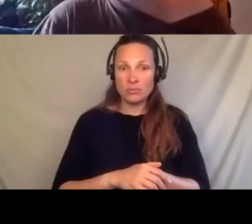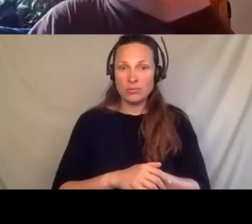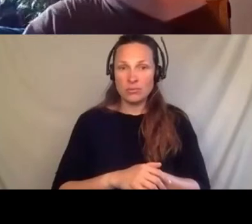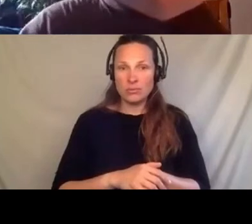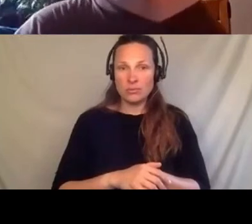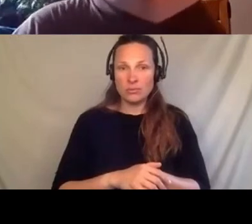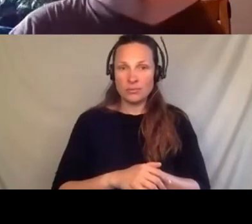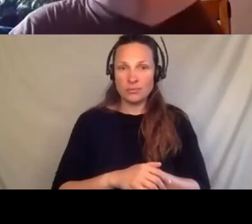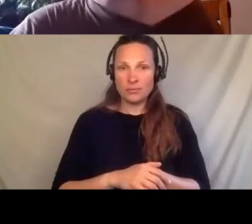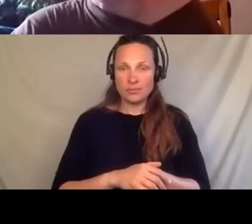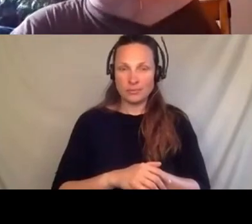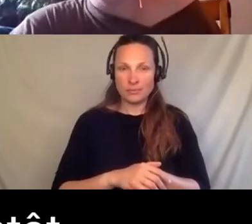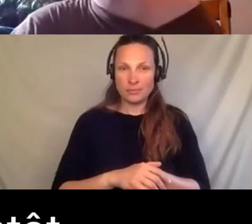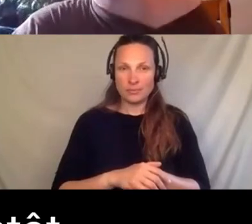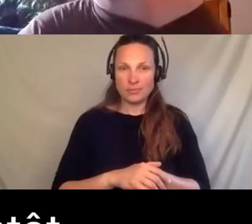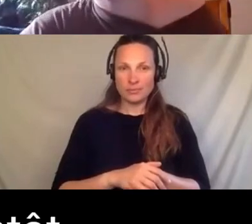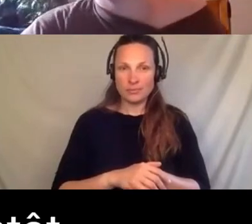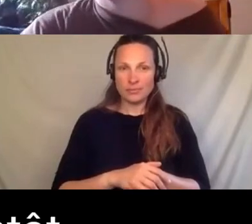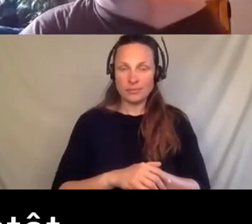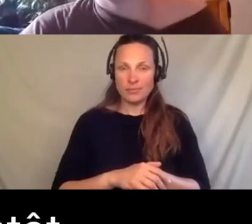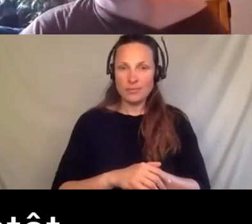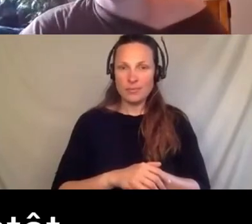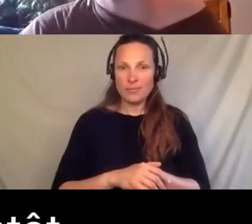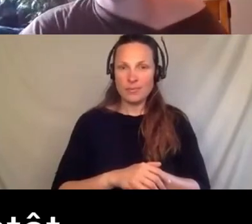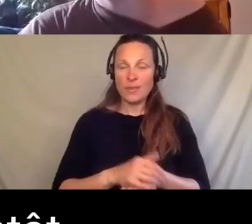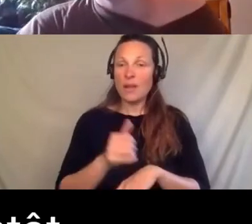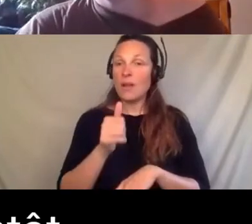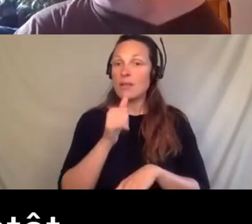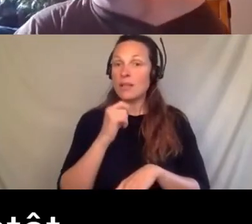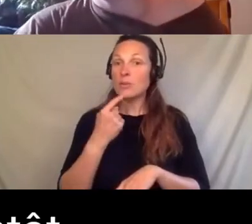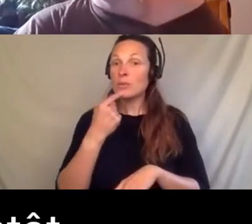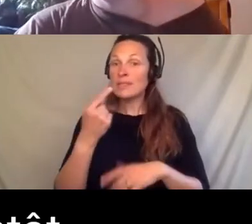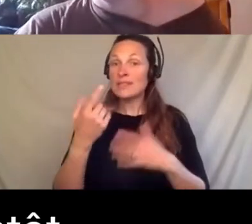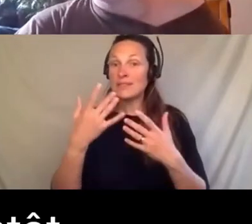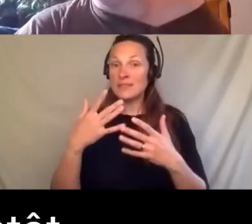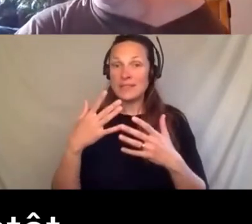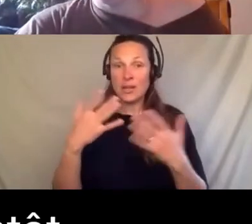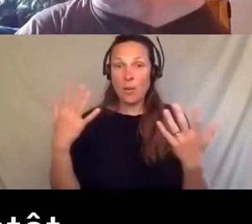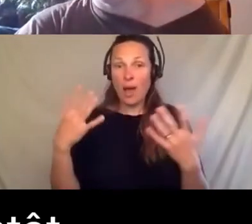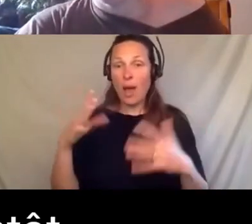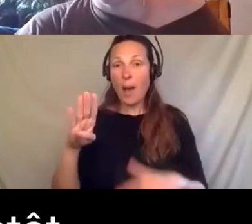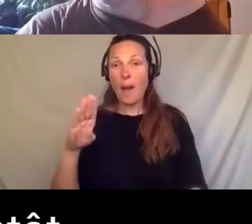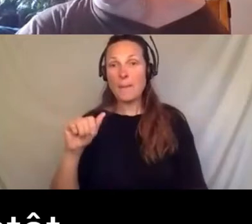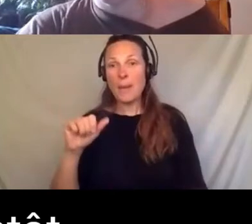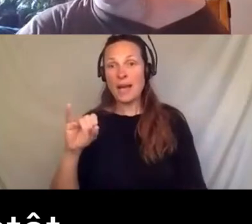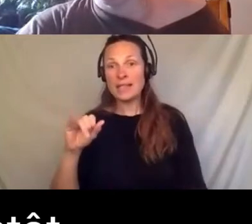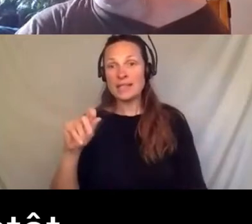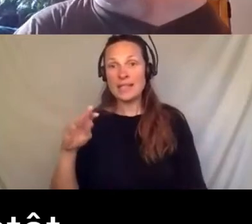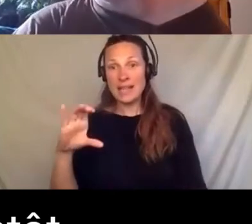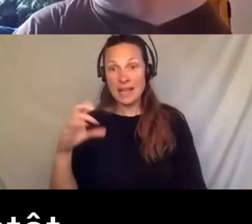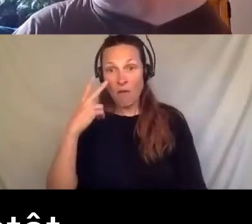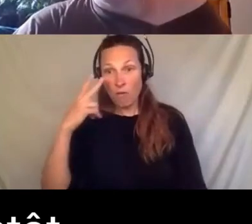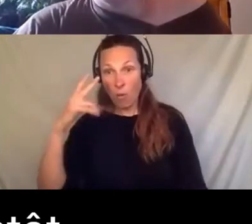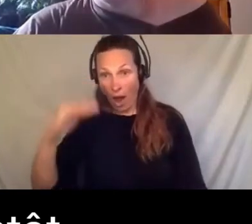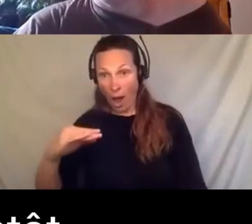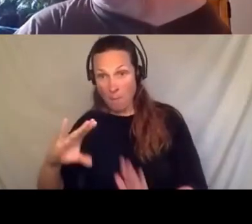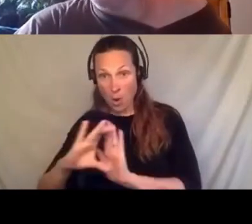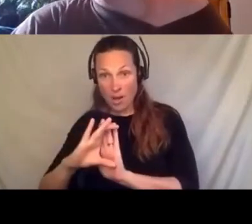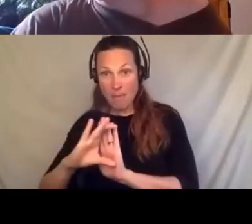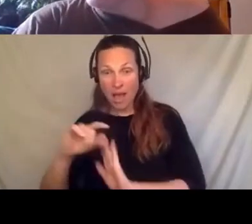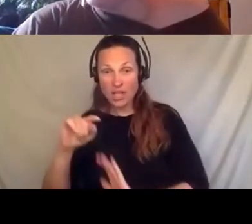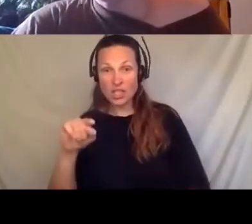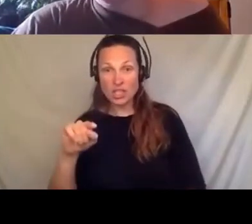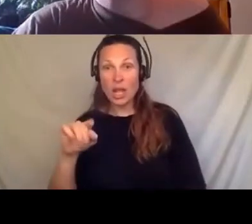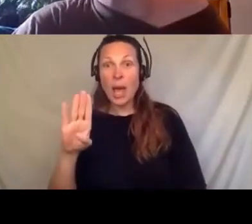fond. Alors, comme je mentionnais tantôt, le basilic qu'on voit ici,